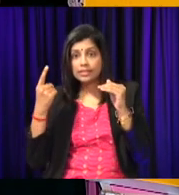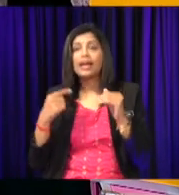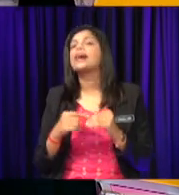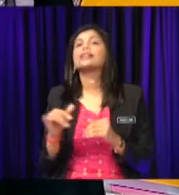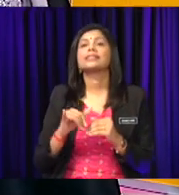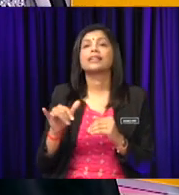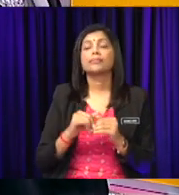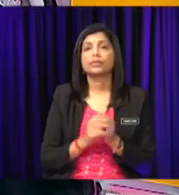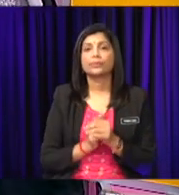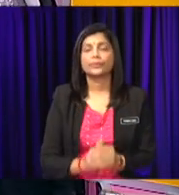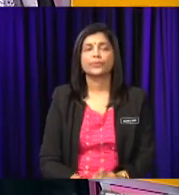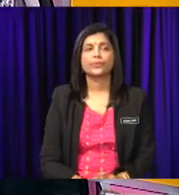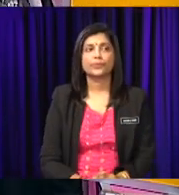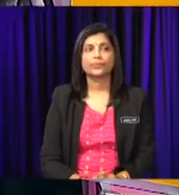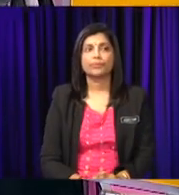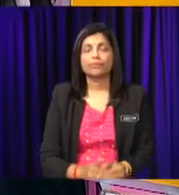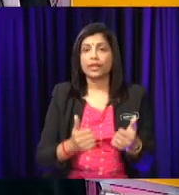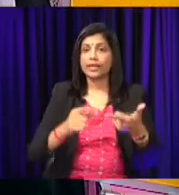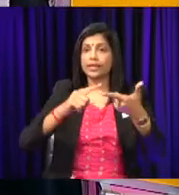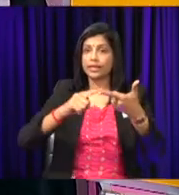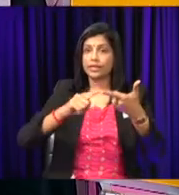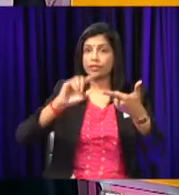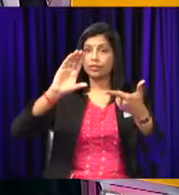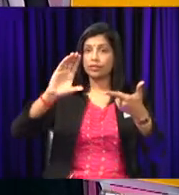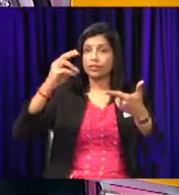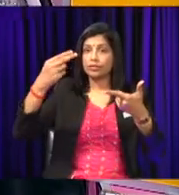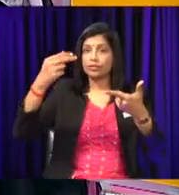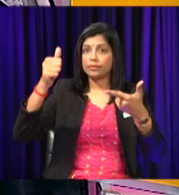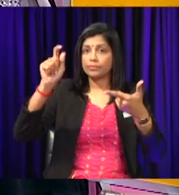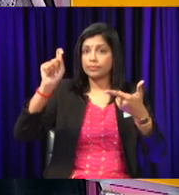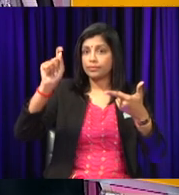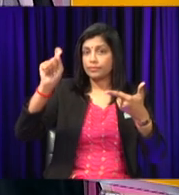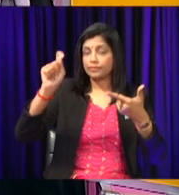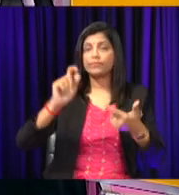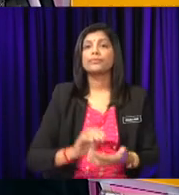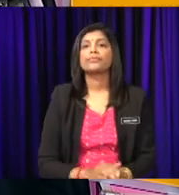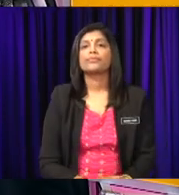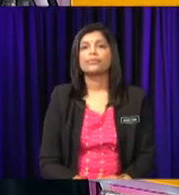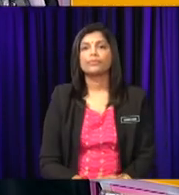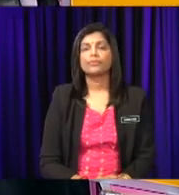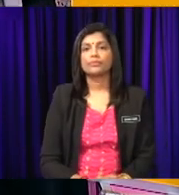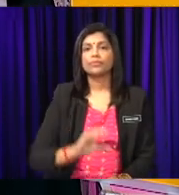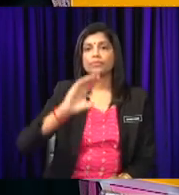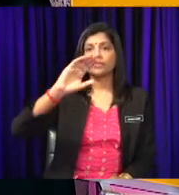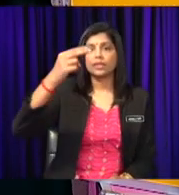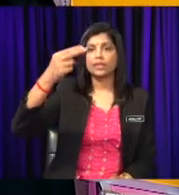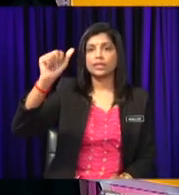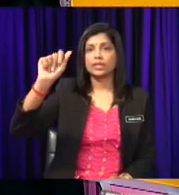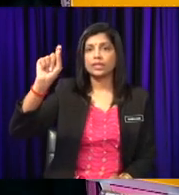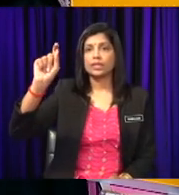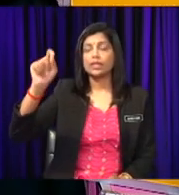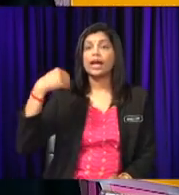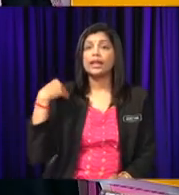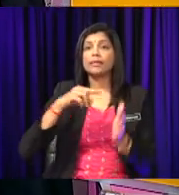seterusnya ialah tentang teknik bacaan C Oke ini kartu pinjaman daripada bahasa Inggris